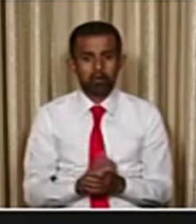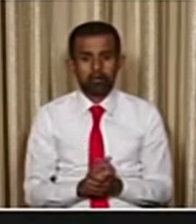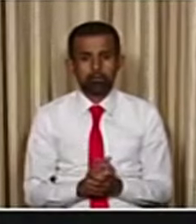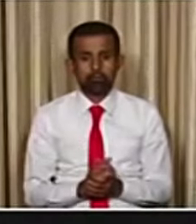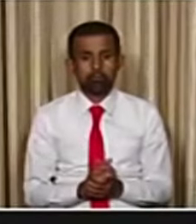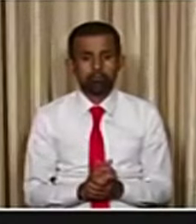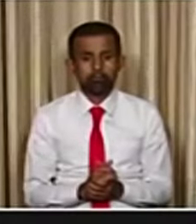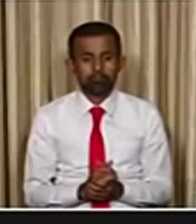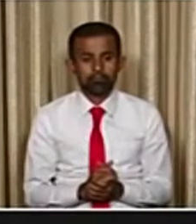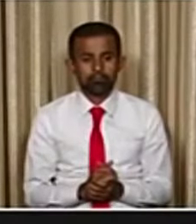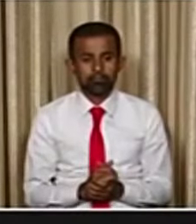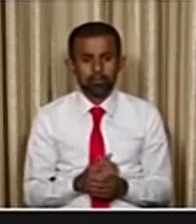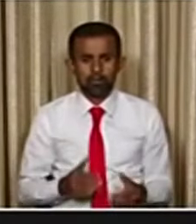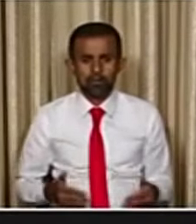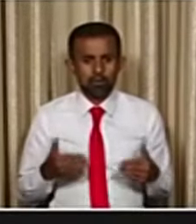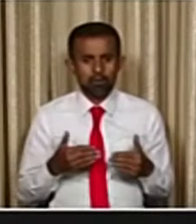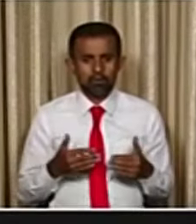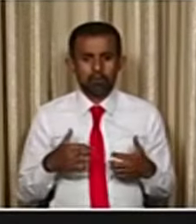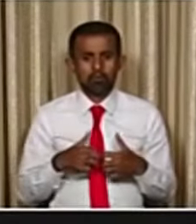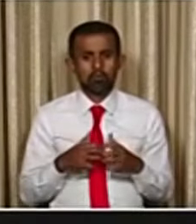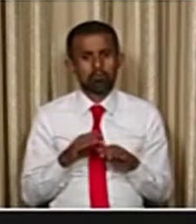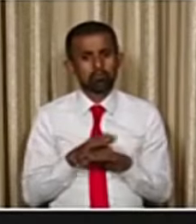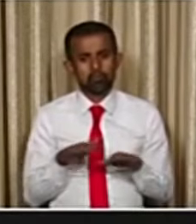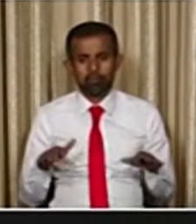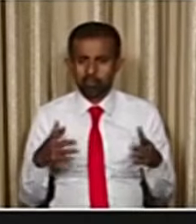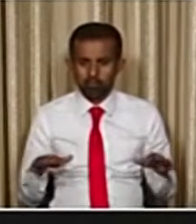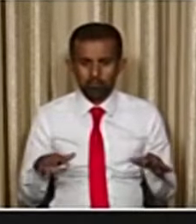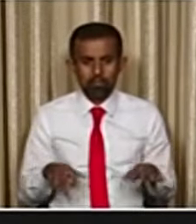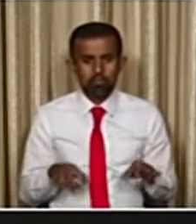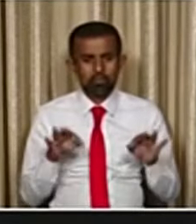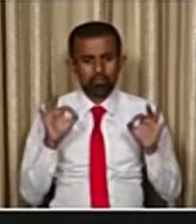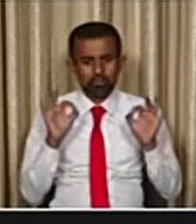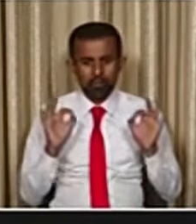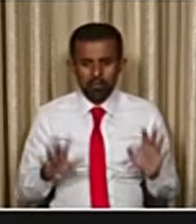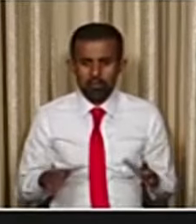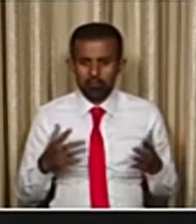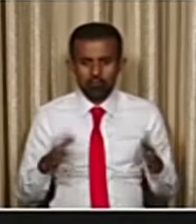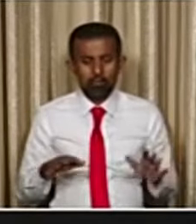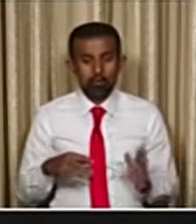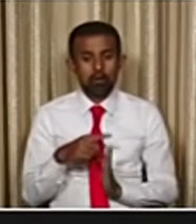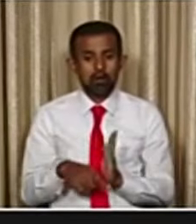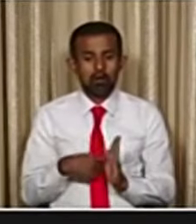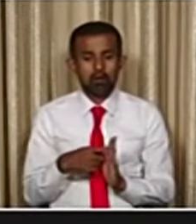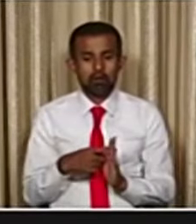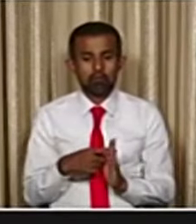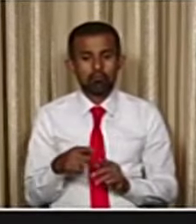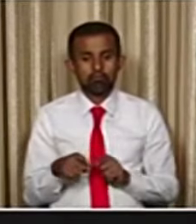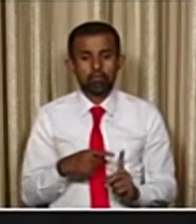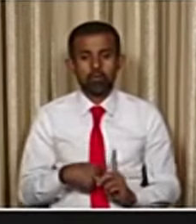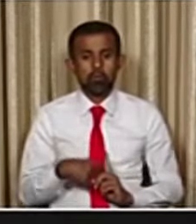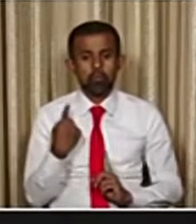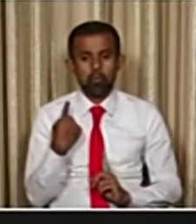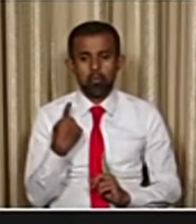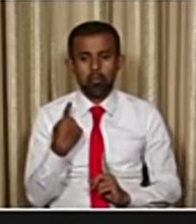තත්ත්වයක් තිබ්බේ. හැබැයි අද වෙනකොට එකී තත්ත්වය මගහැරලා අපි ක්‍රමක්‍රමයෙන් යථා තත්ත්වයට පත් වෙලා රටක් හැටියට ඉස්සරහට යනවා.